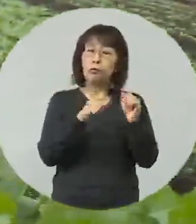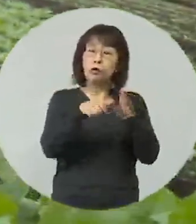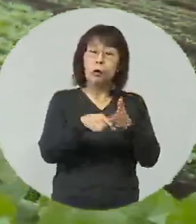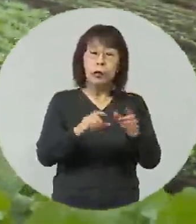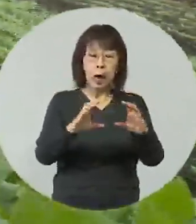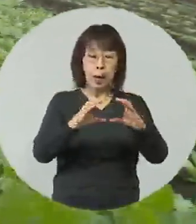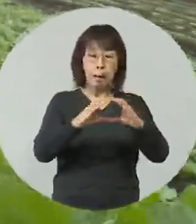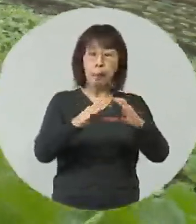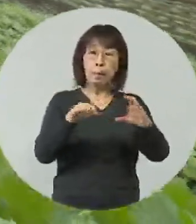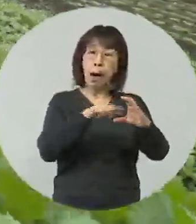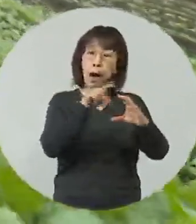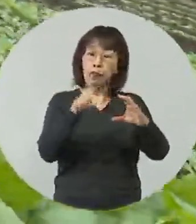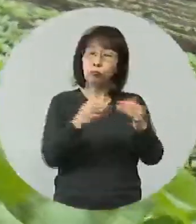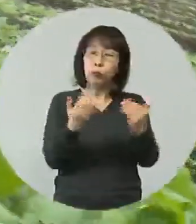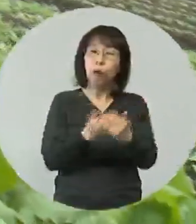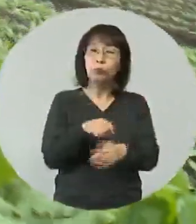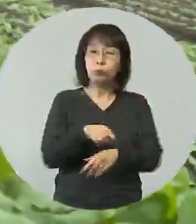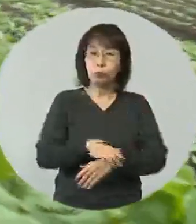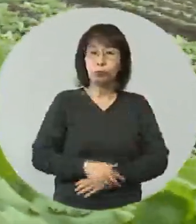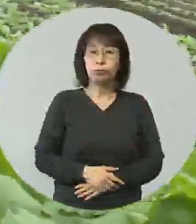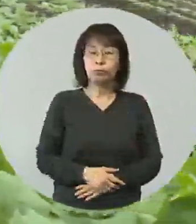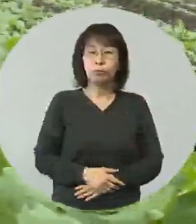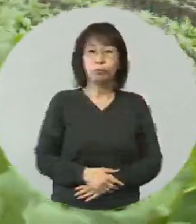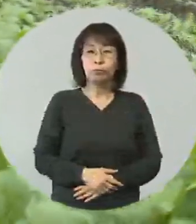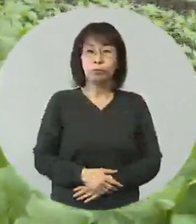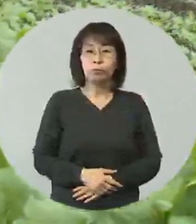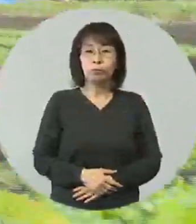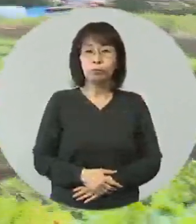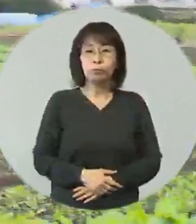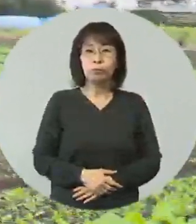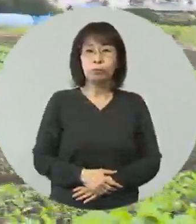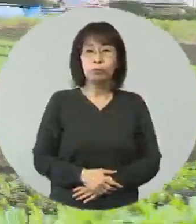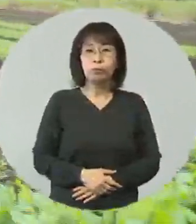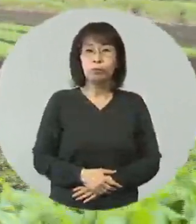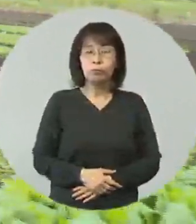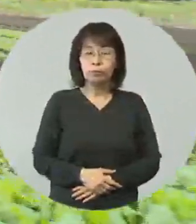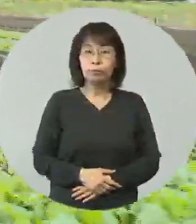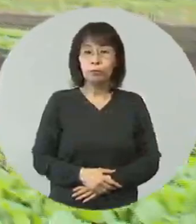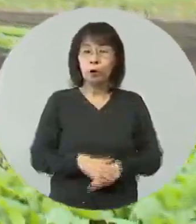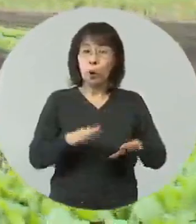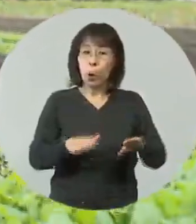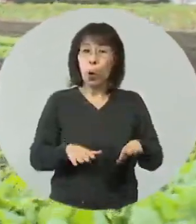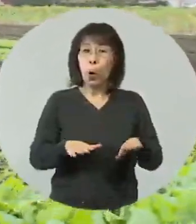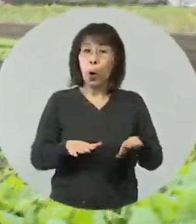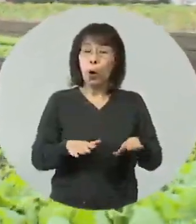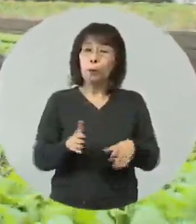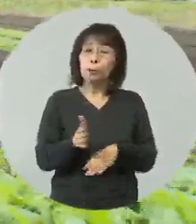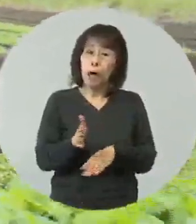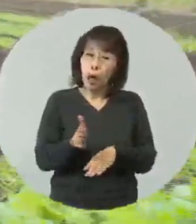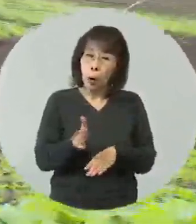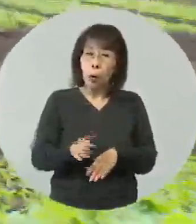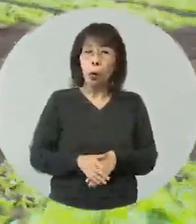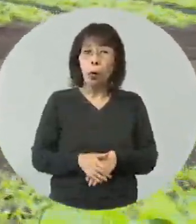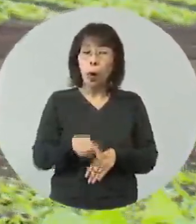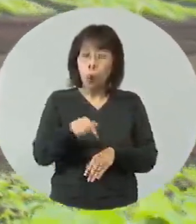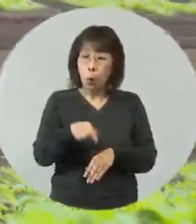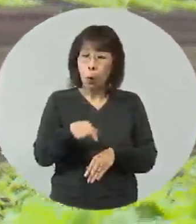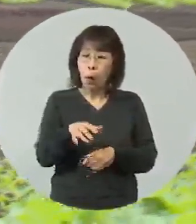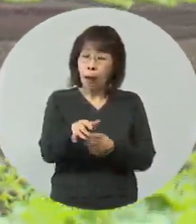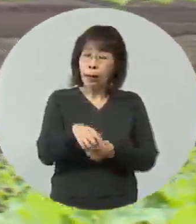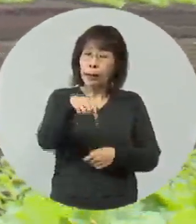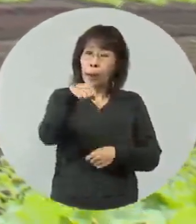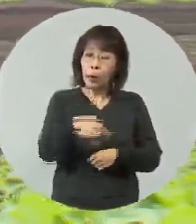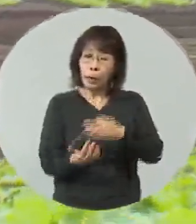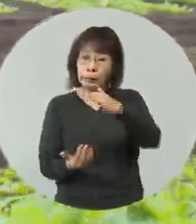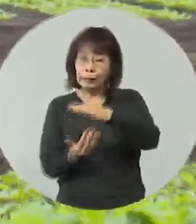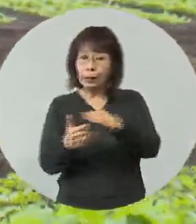うん、だからこれからなんかはね、もういいですよね。 この時期だとまだやっぱこのぐらいの大きさが一番大きいサイズ